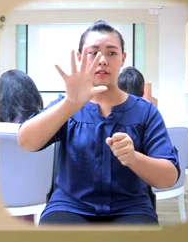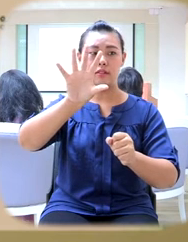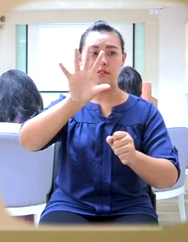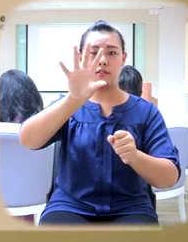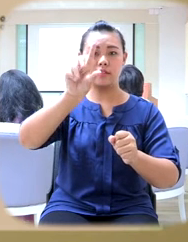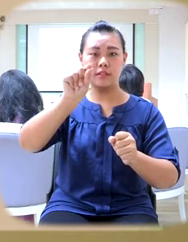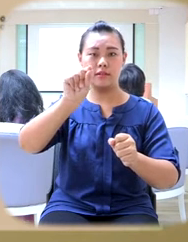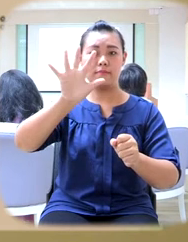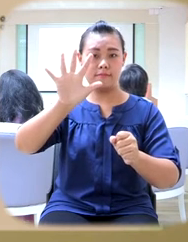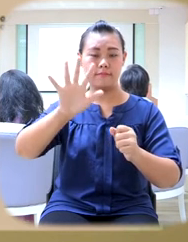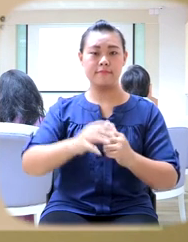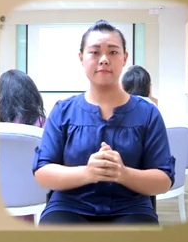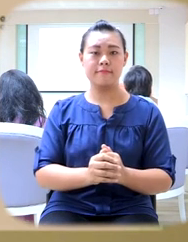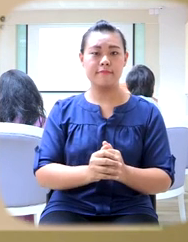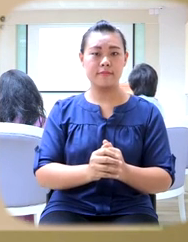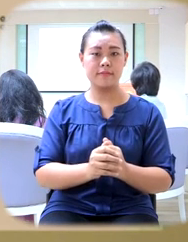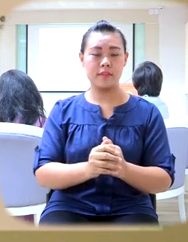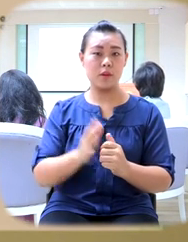อิดิทอีกครั้งหนึ่งใน